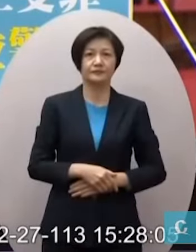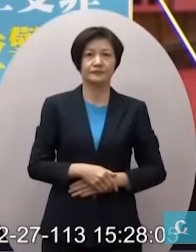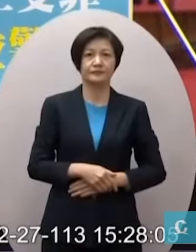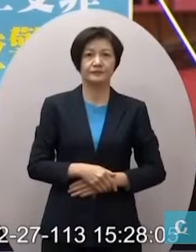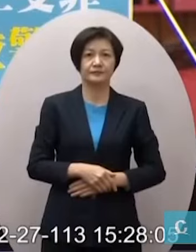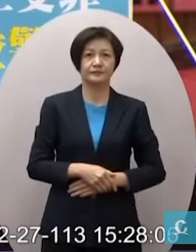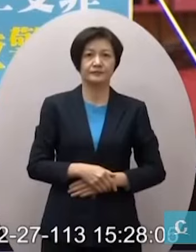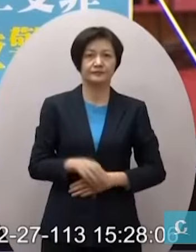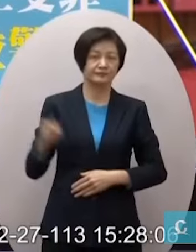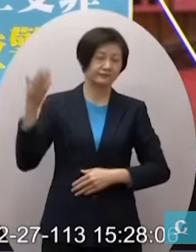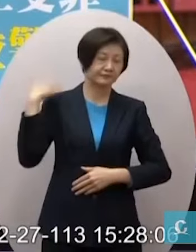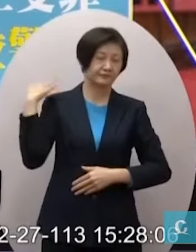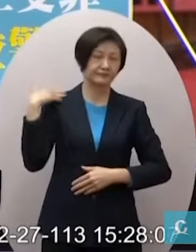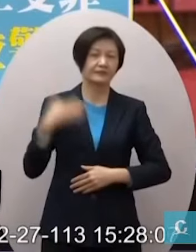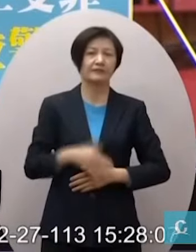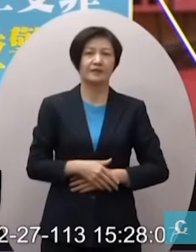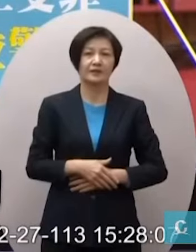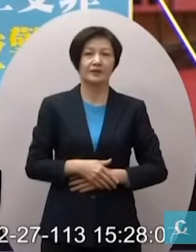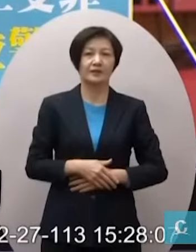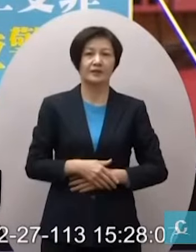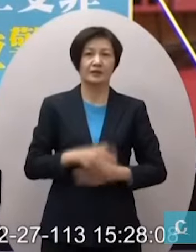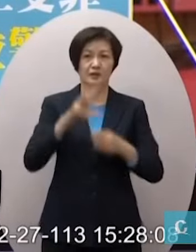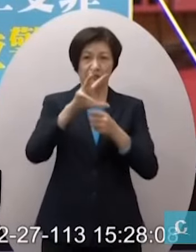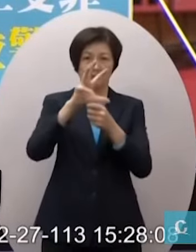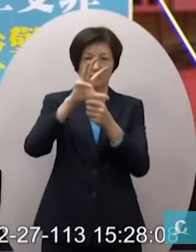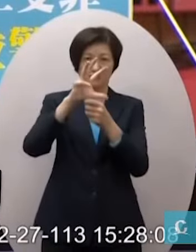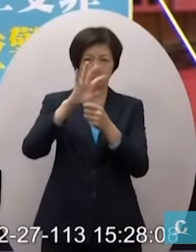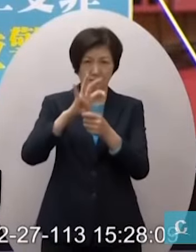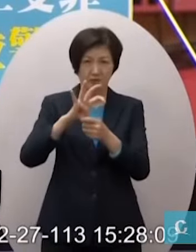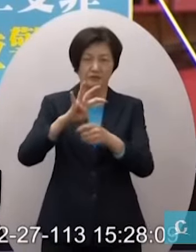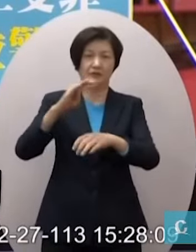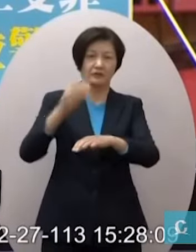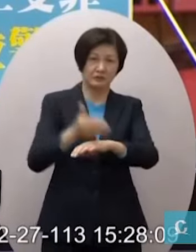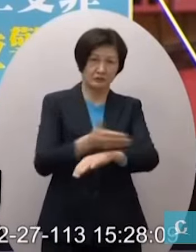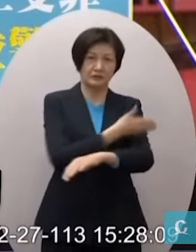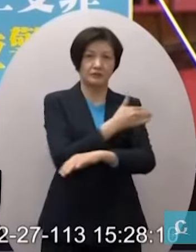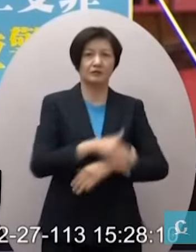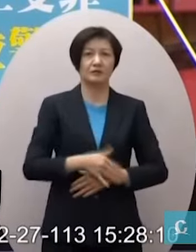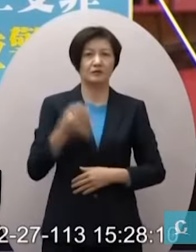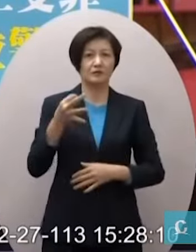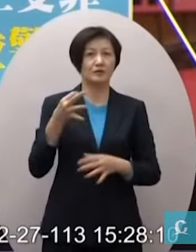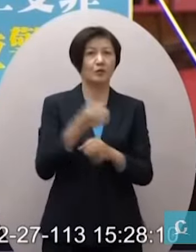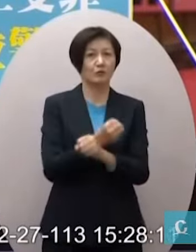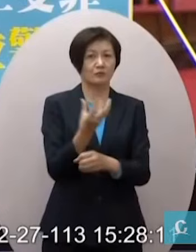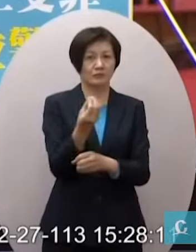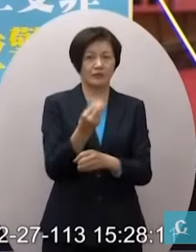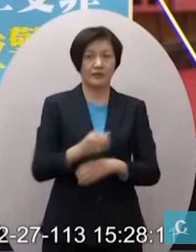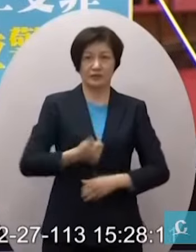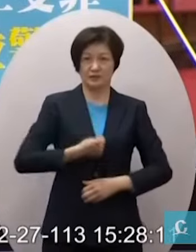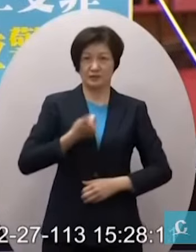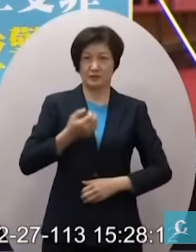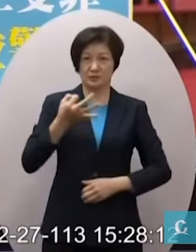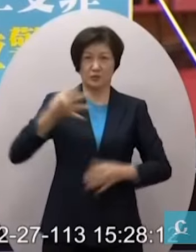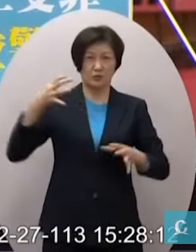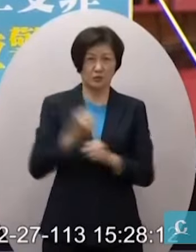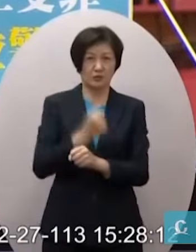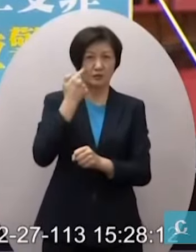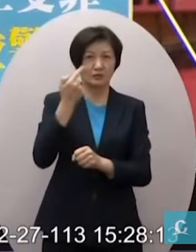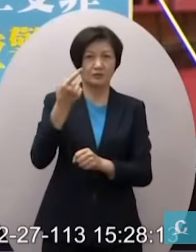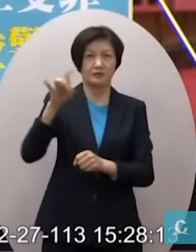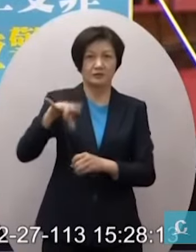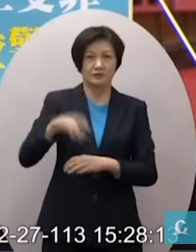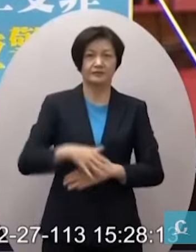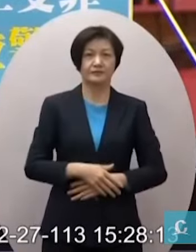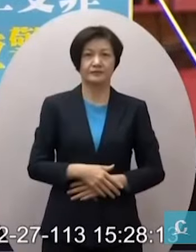其实从以后84年以后是没有什么亏钱的。真正亏钱亏在哪边？是